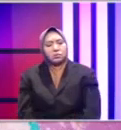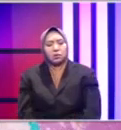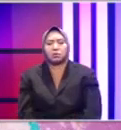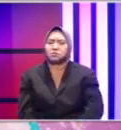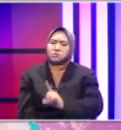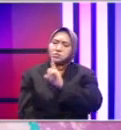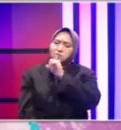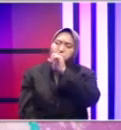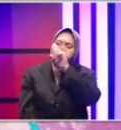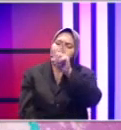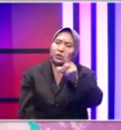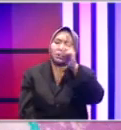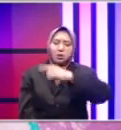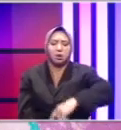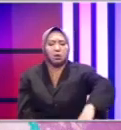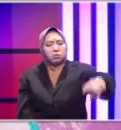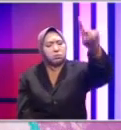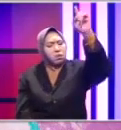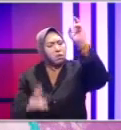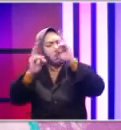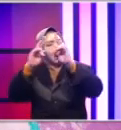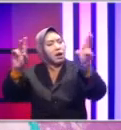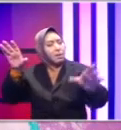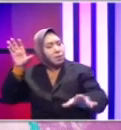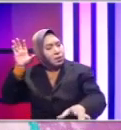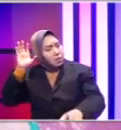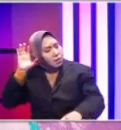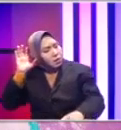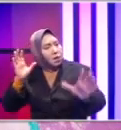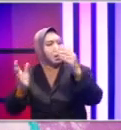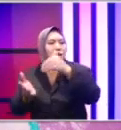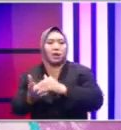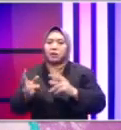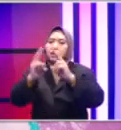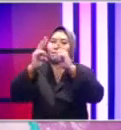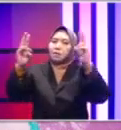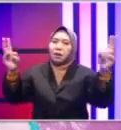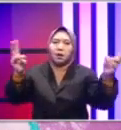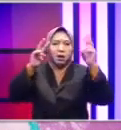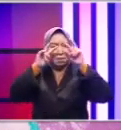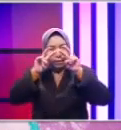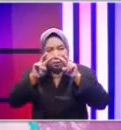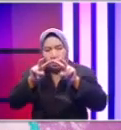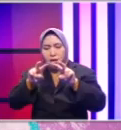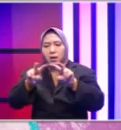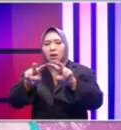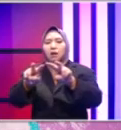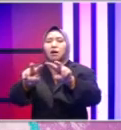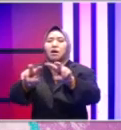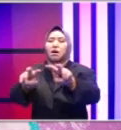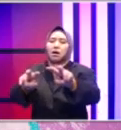Hai high-end allaha syaifoel Hardy